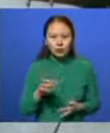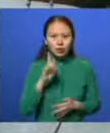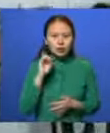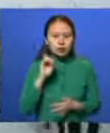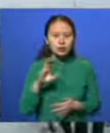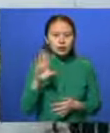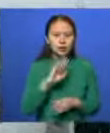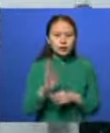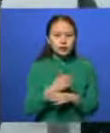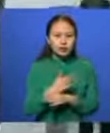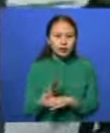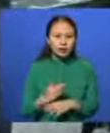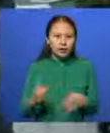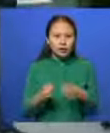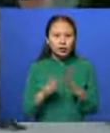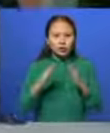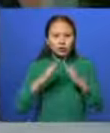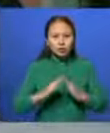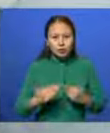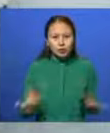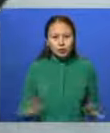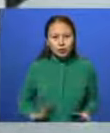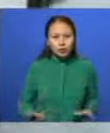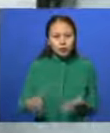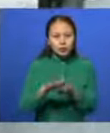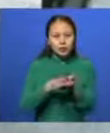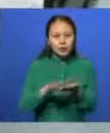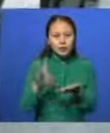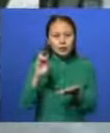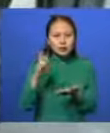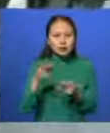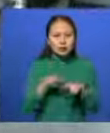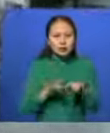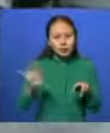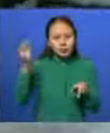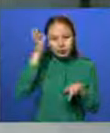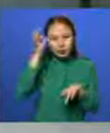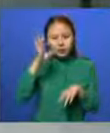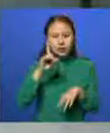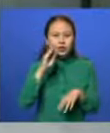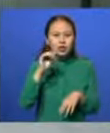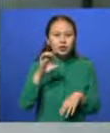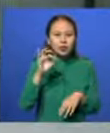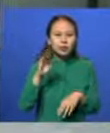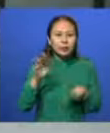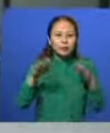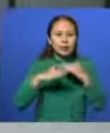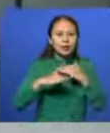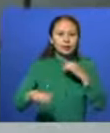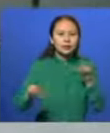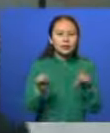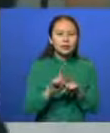Осыған орай жастар жеке секторда тұратын қариялардың ауласындағы қарды аршуды да ұмыт қалдырған жоқ. Жас Отан жастар қанатының